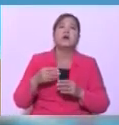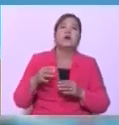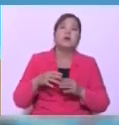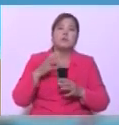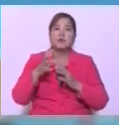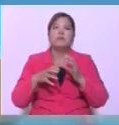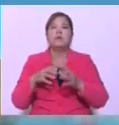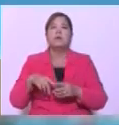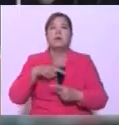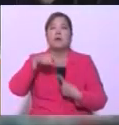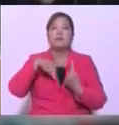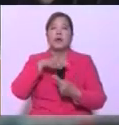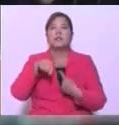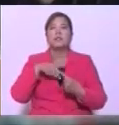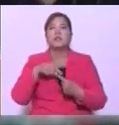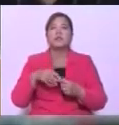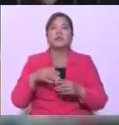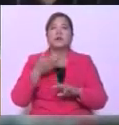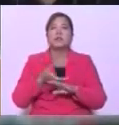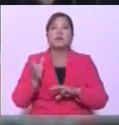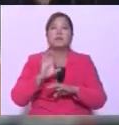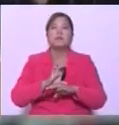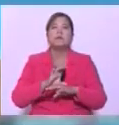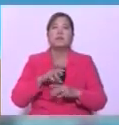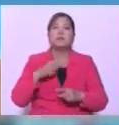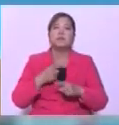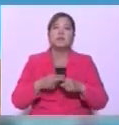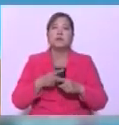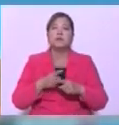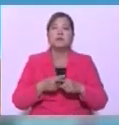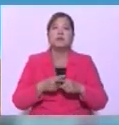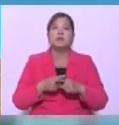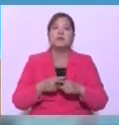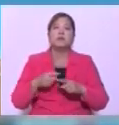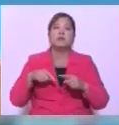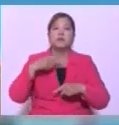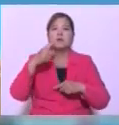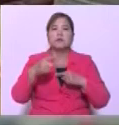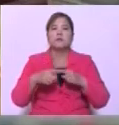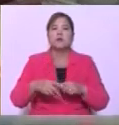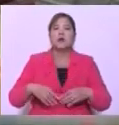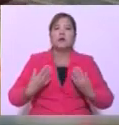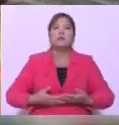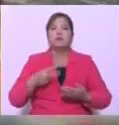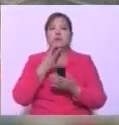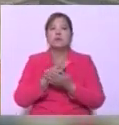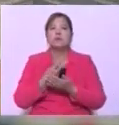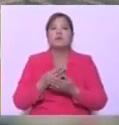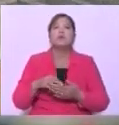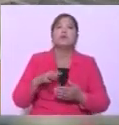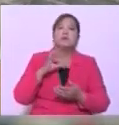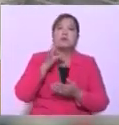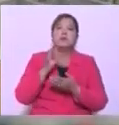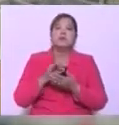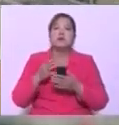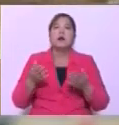компаний, обладающих самыми передовыми технологиями. Ну а дальше, как говорится, жизнь покажет. Спросили президента и о том,